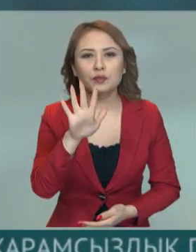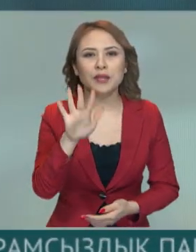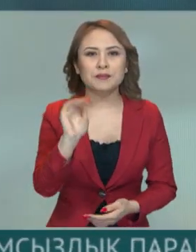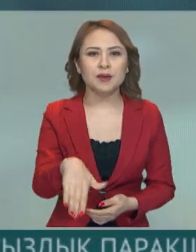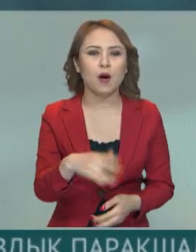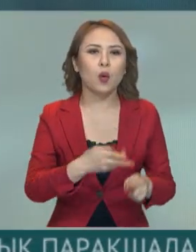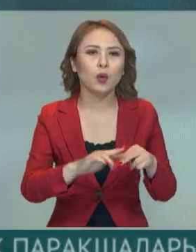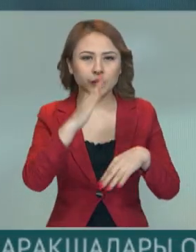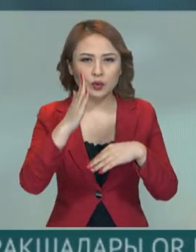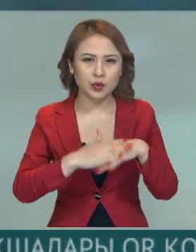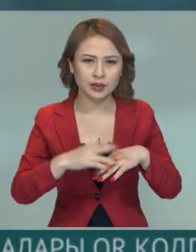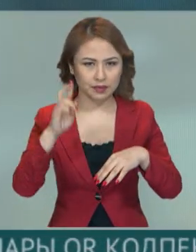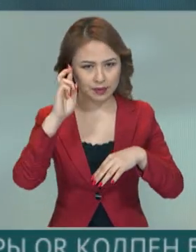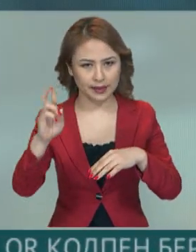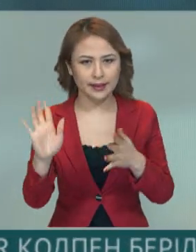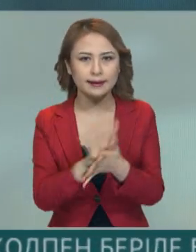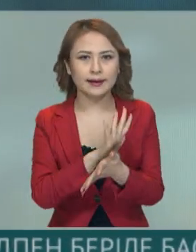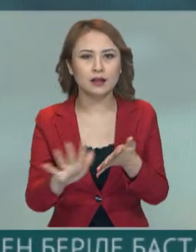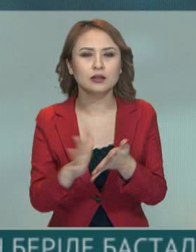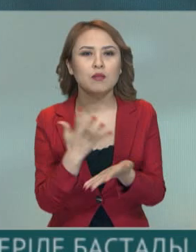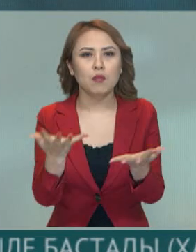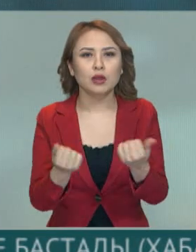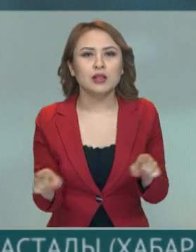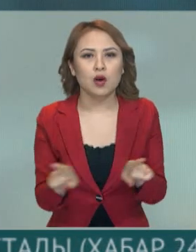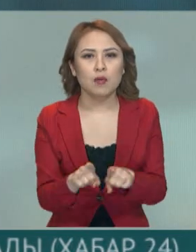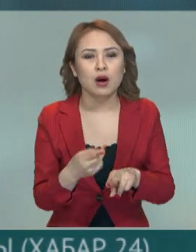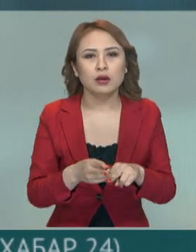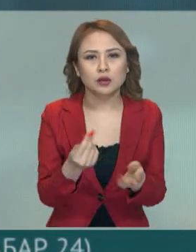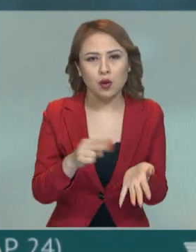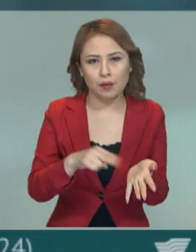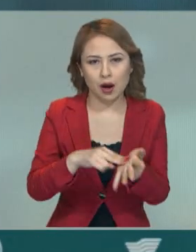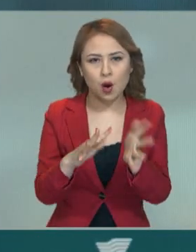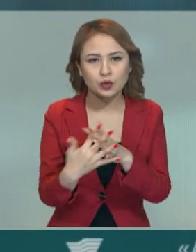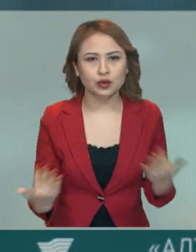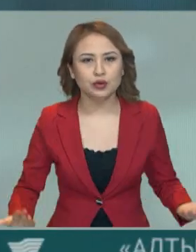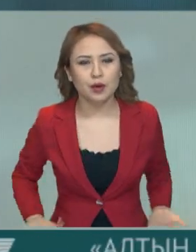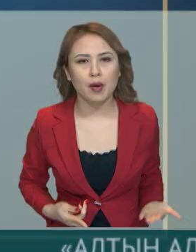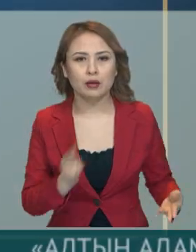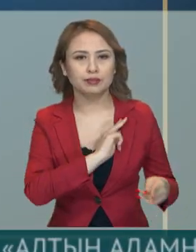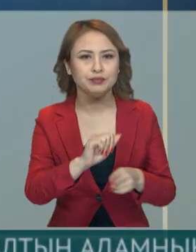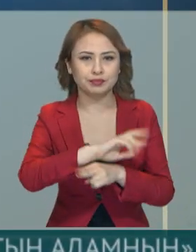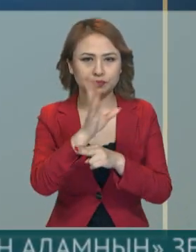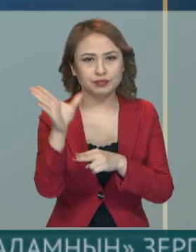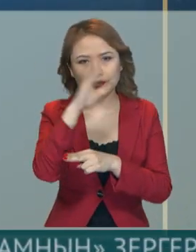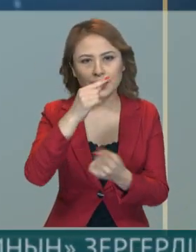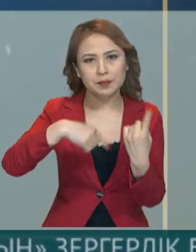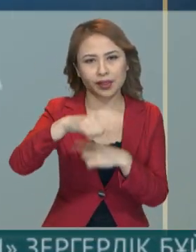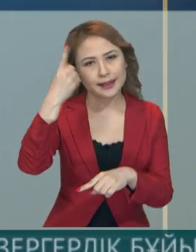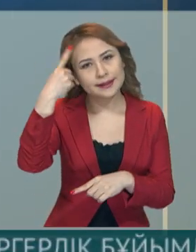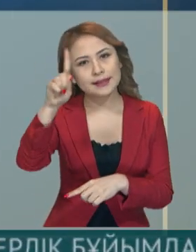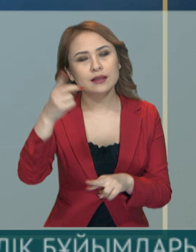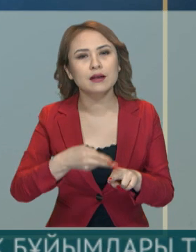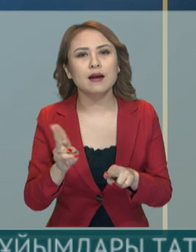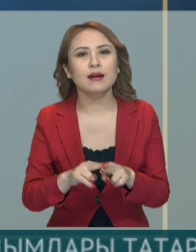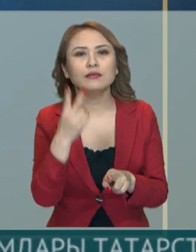505 мың теңге көлеміндегі өтеусіз мемлекеттік грант. Мұндай сома ауыл тұрғындарын жұмыспен қамтуға мүмкіндік беретін бизнес